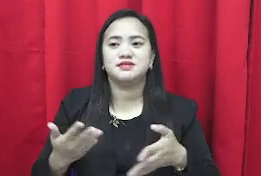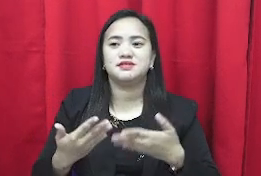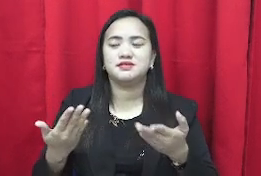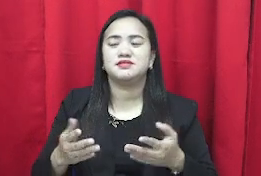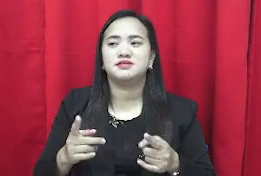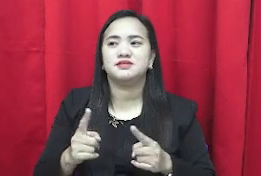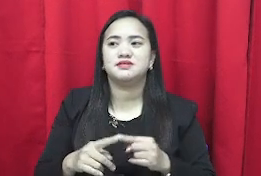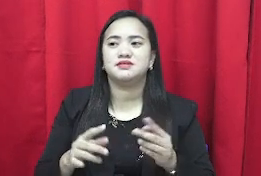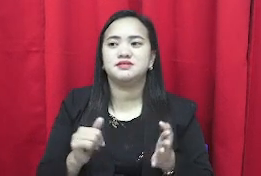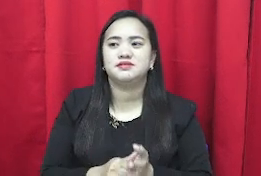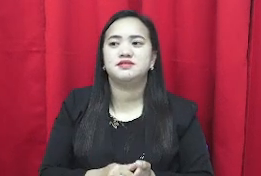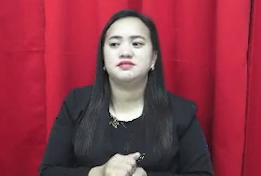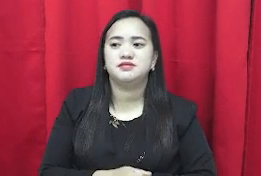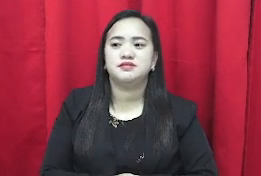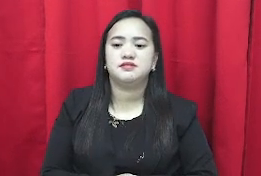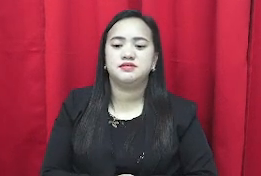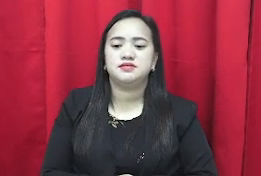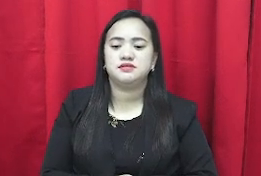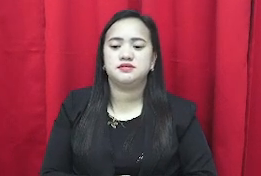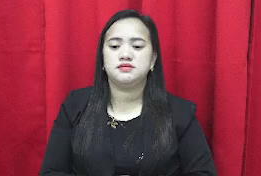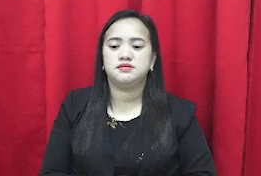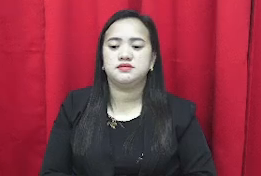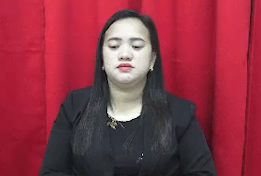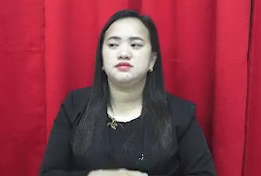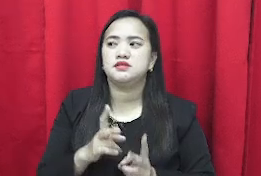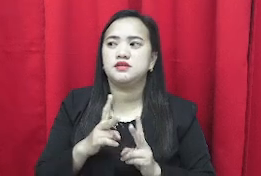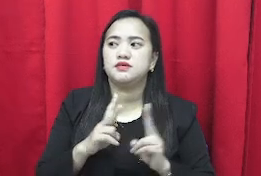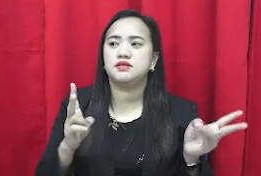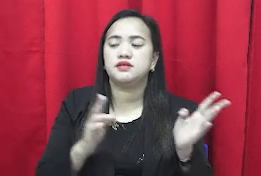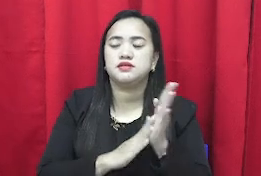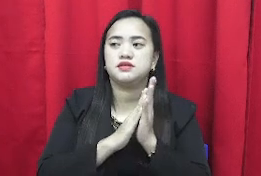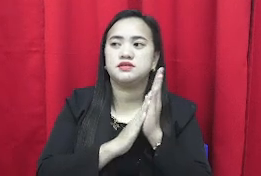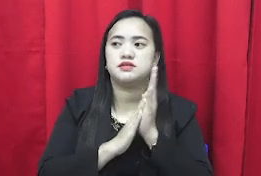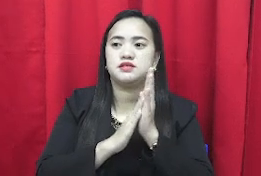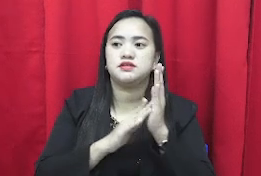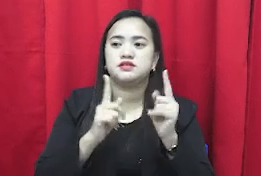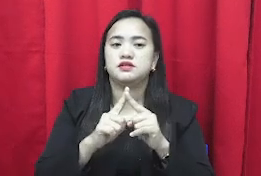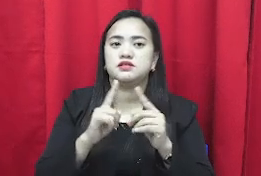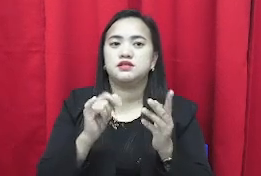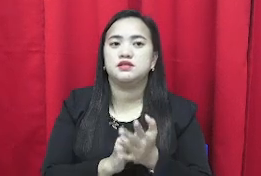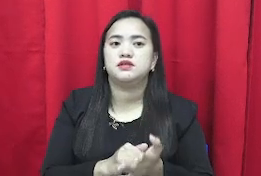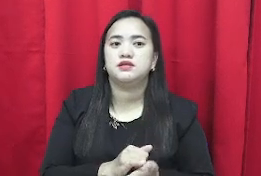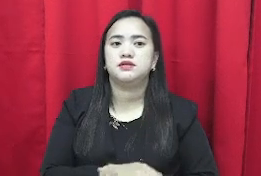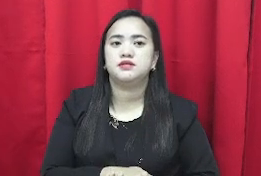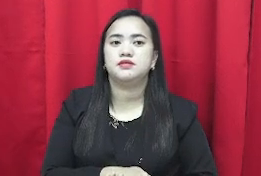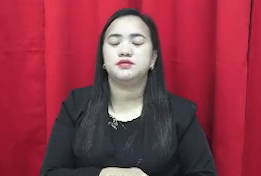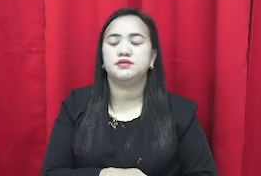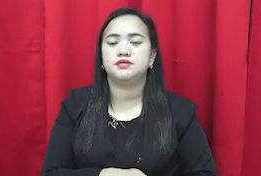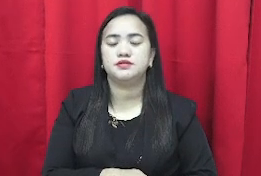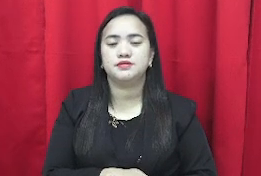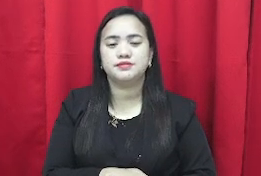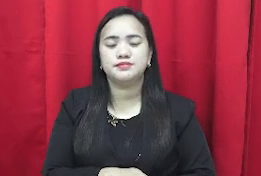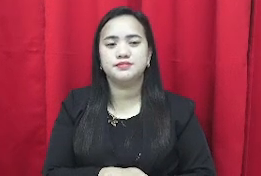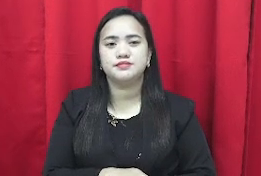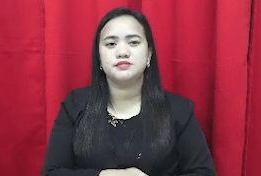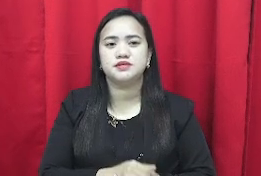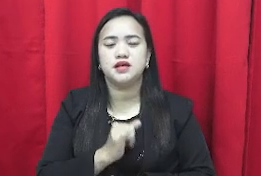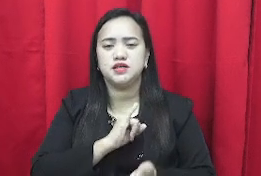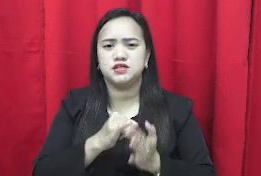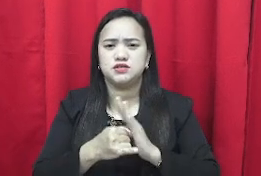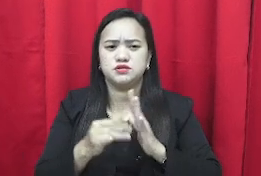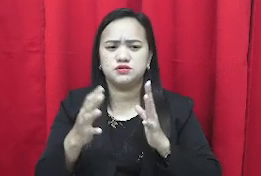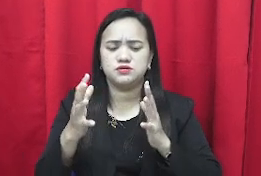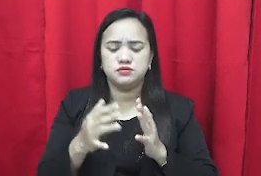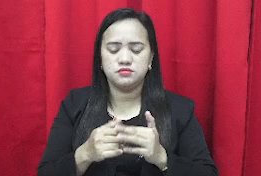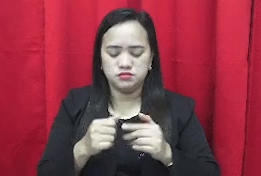personally sir Noel ah Sir Rudy ako excited ako sa mga ganyan eh kasi alam mo yun ah Gusto kong gusto kong ano eh